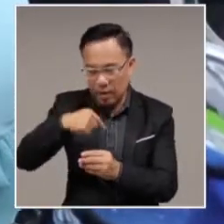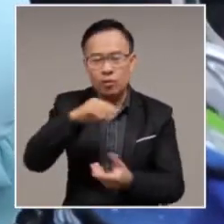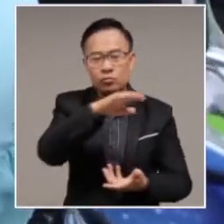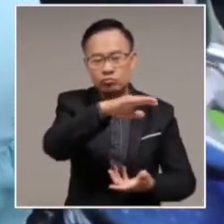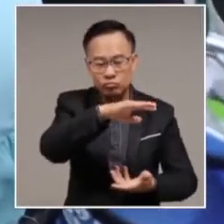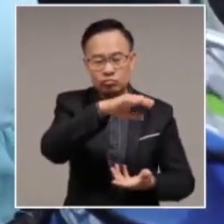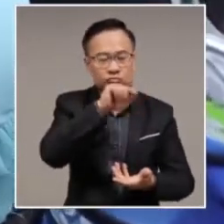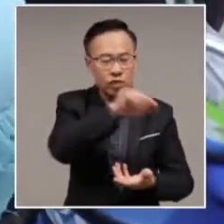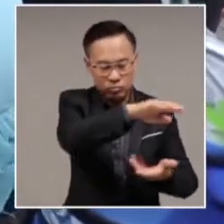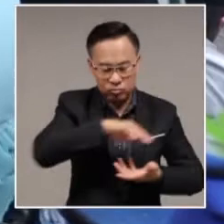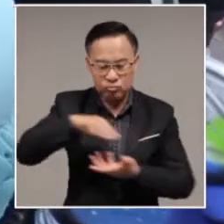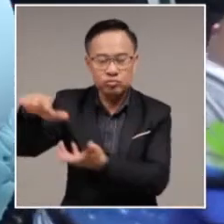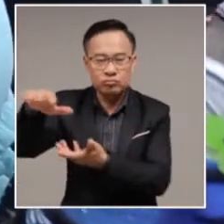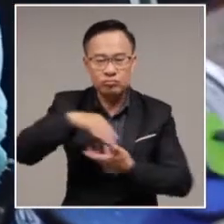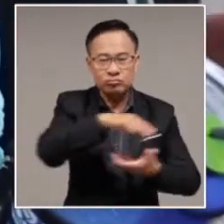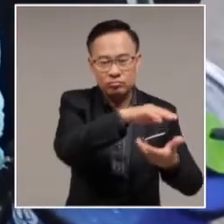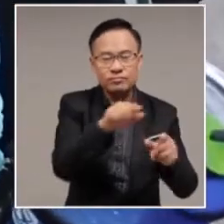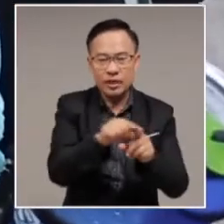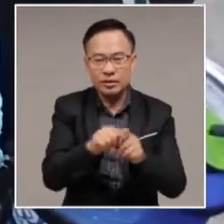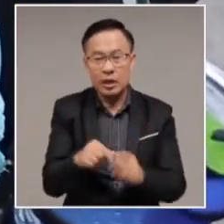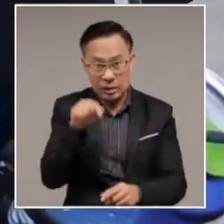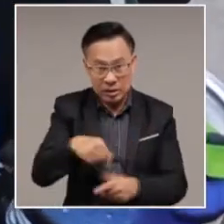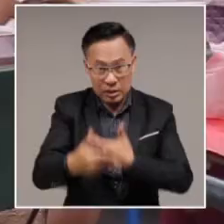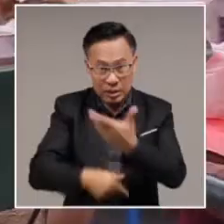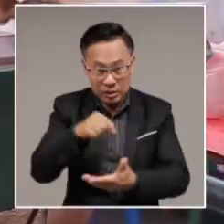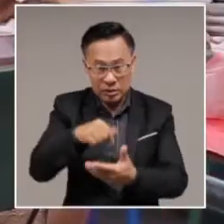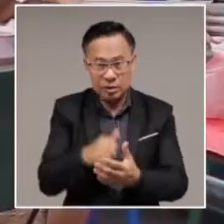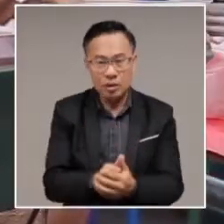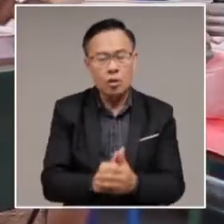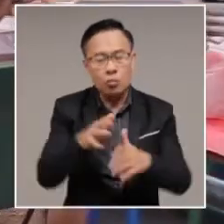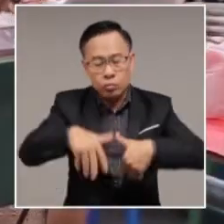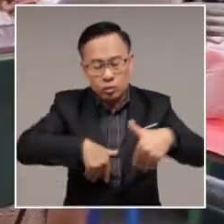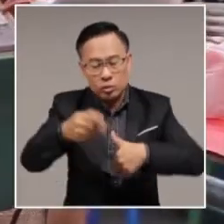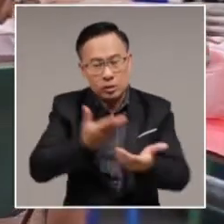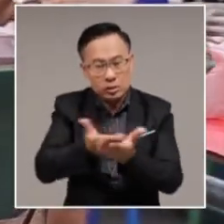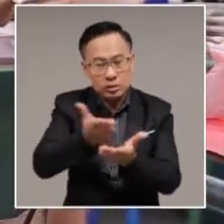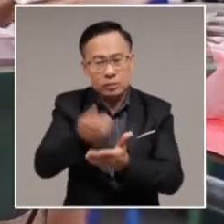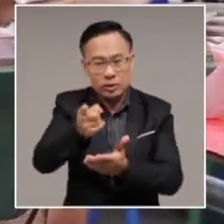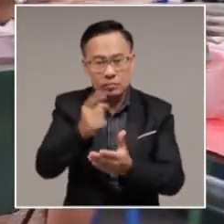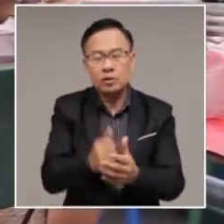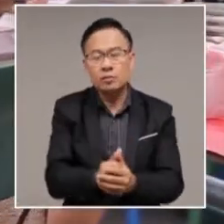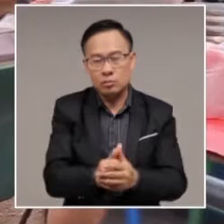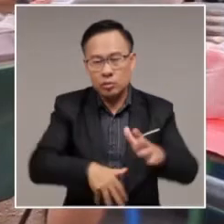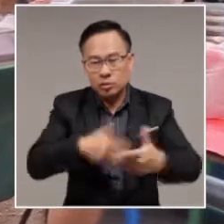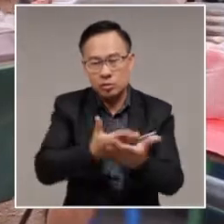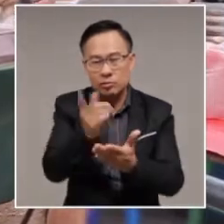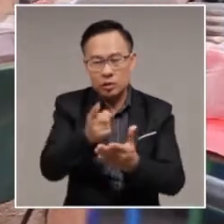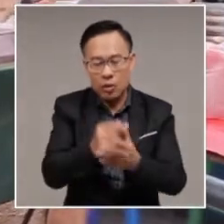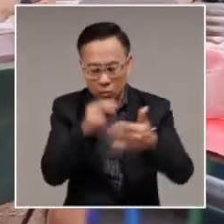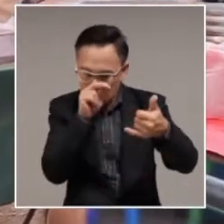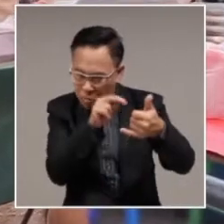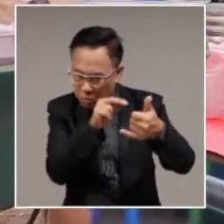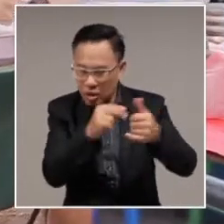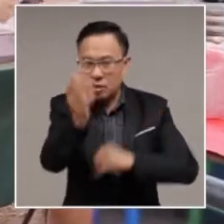พนักงานไม่รู้นะที่อยู่ตรงเนี้ยเวลาเขาขายของขายอะไรเนี่ยก็มีลูกค้าหลายประเภทเนาะบางคนก็มองว่